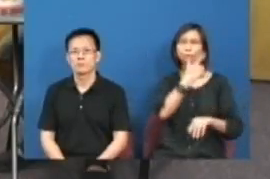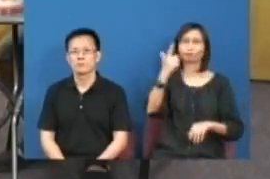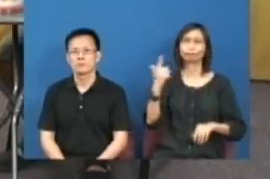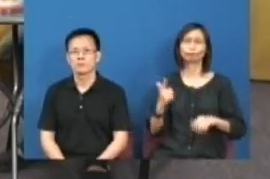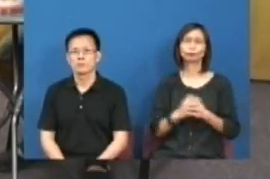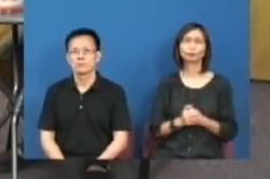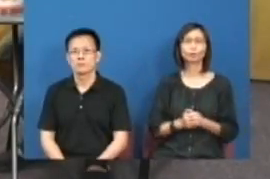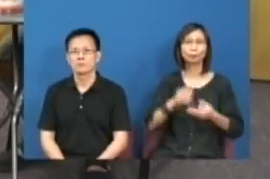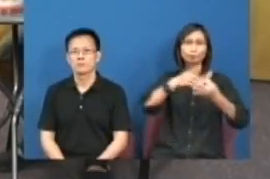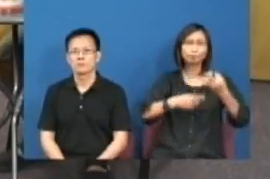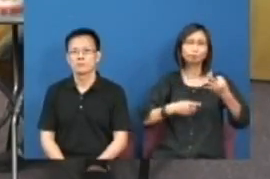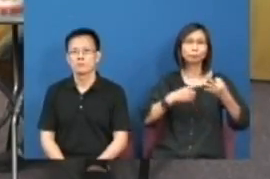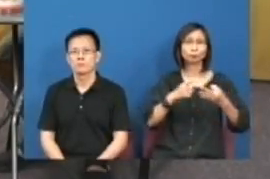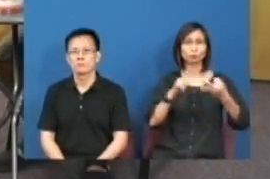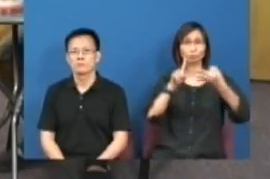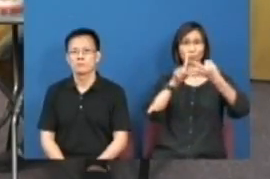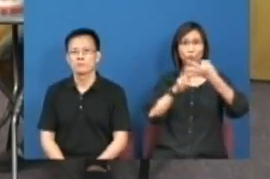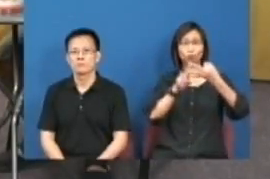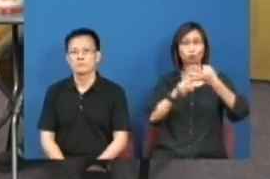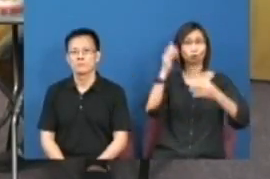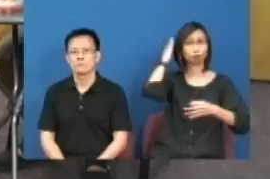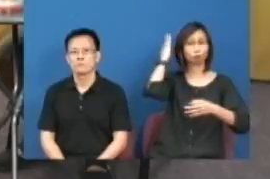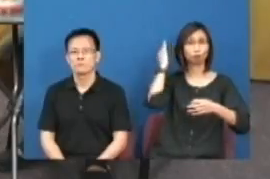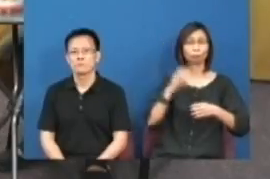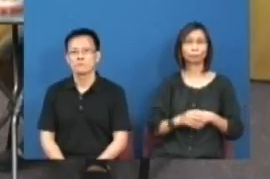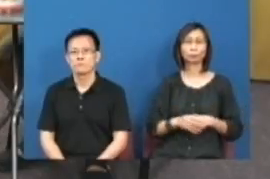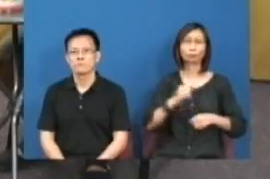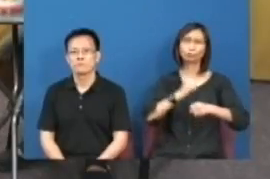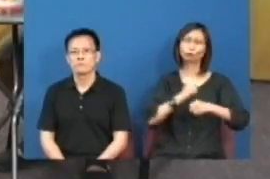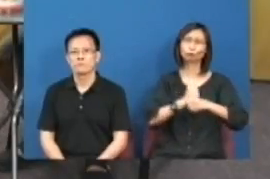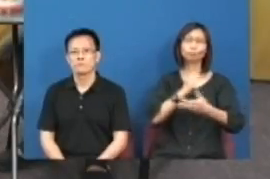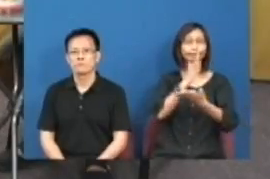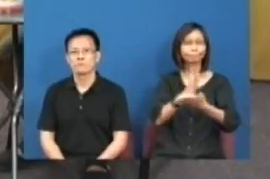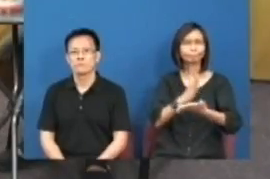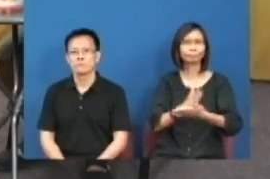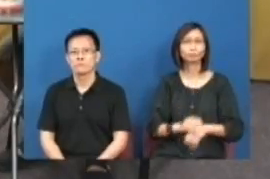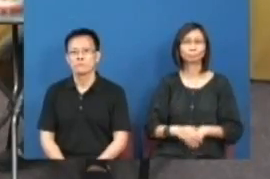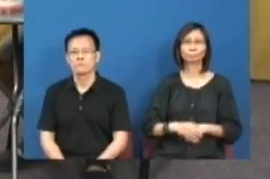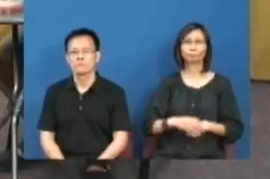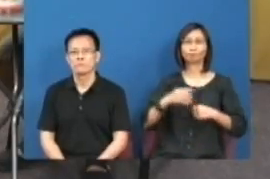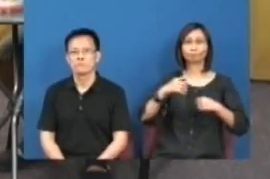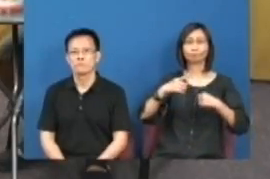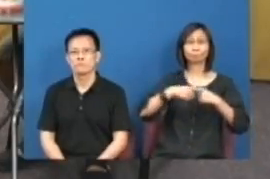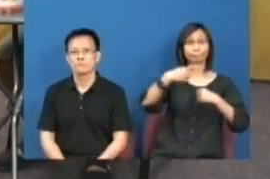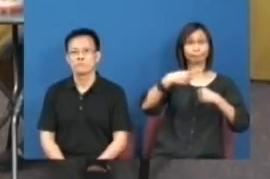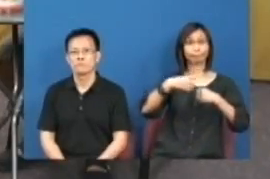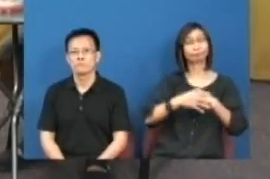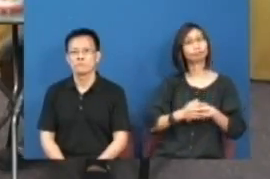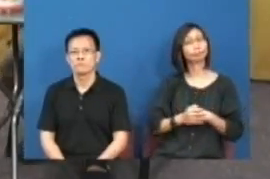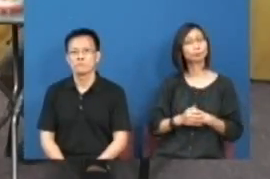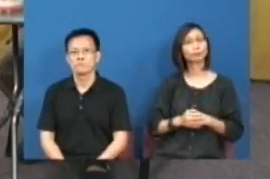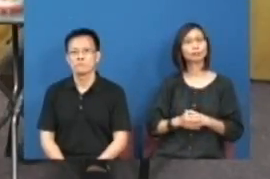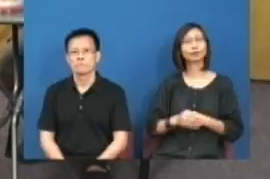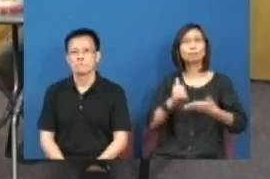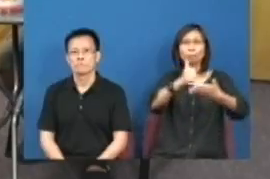亞同以往阿廖輝的做法有些不同，譬如你會見到王光亞即係第一次就宴請部分